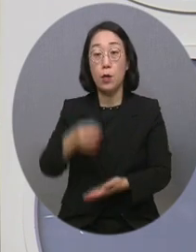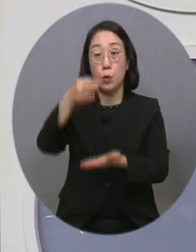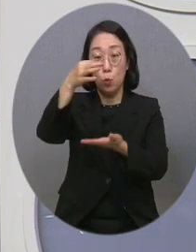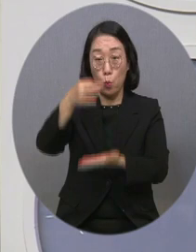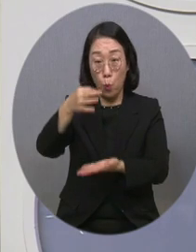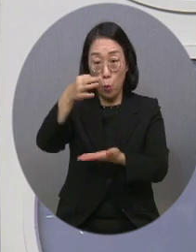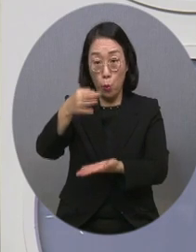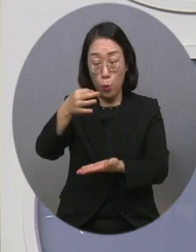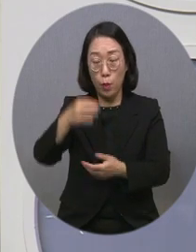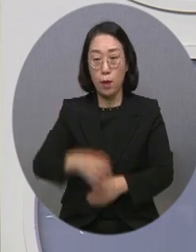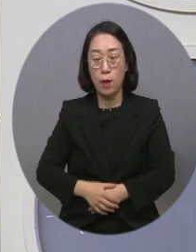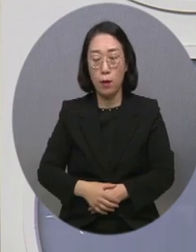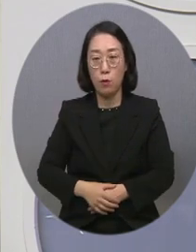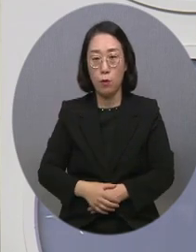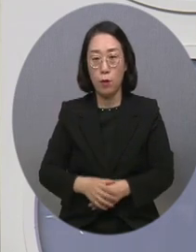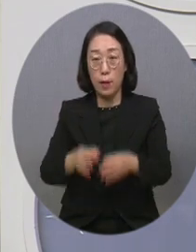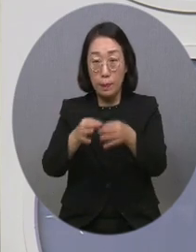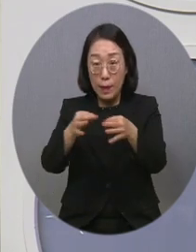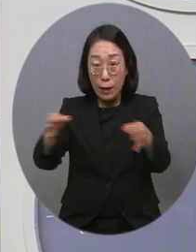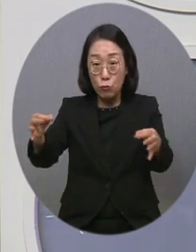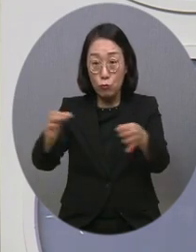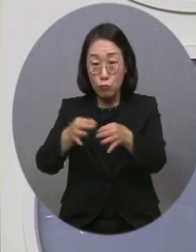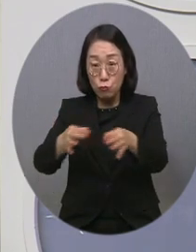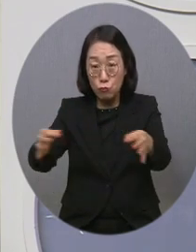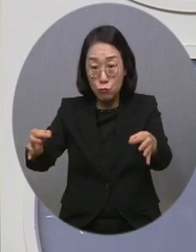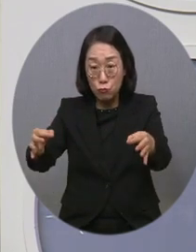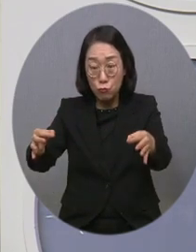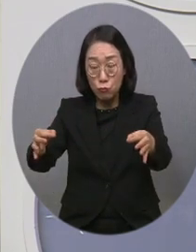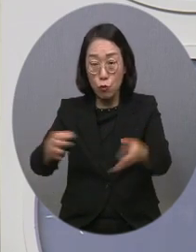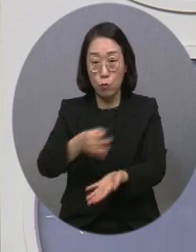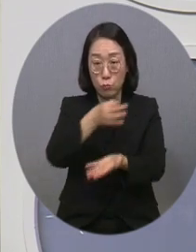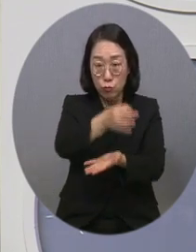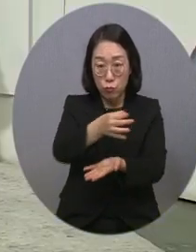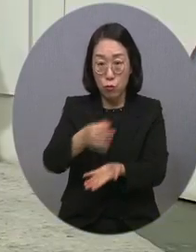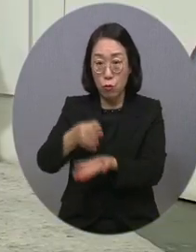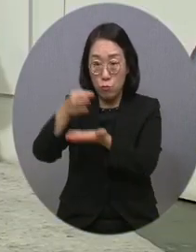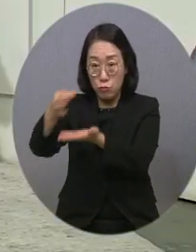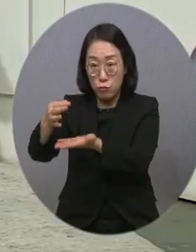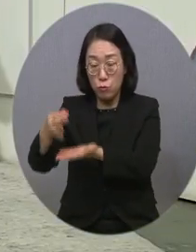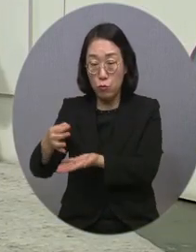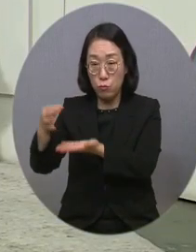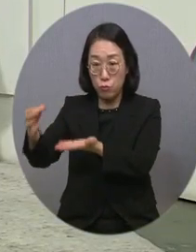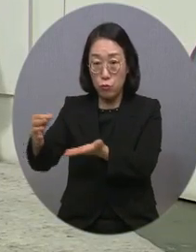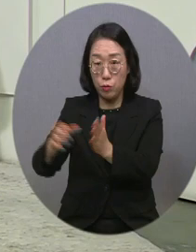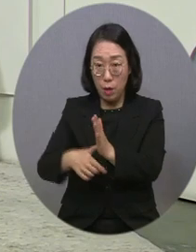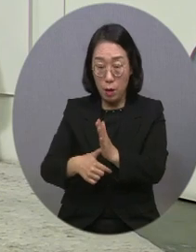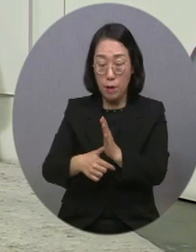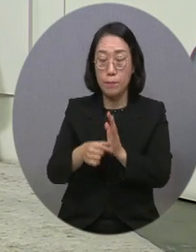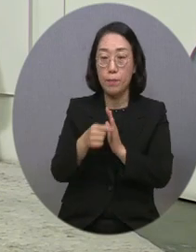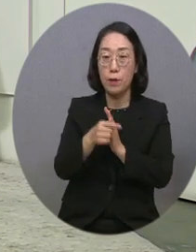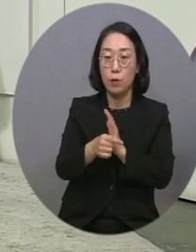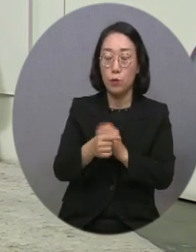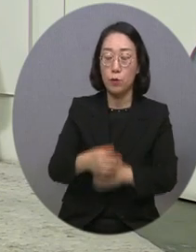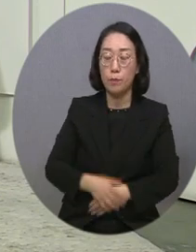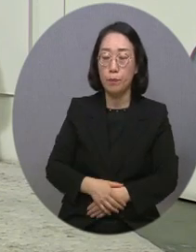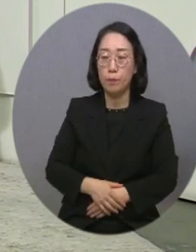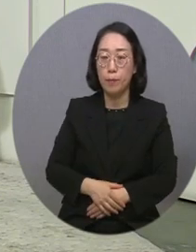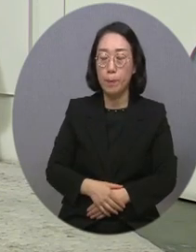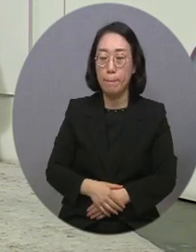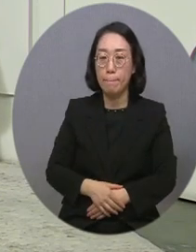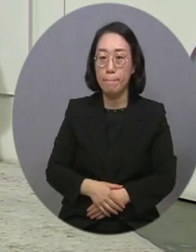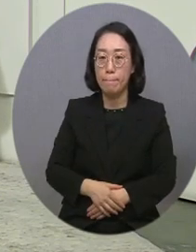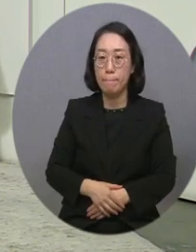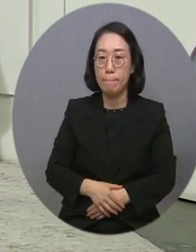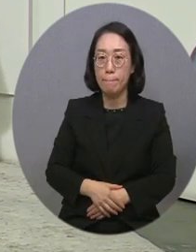그렇습니다. 물론 배분할 때 먼저 회사 우리 사무실 직원들이 그 배분을 하는데 이게